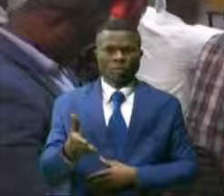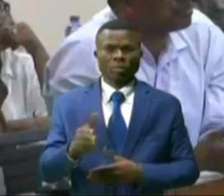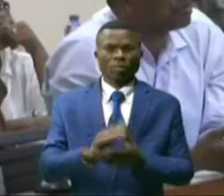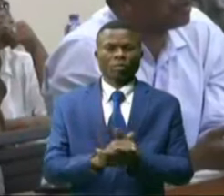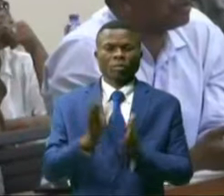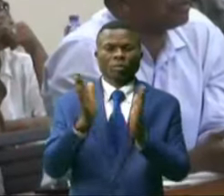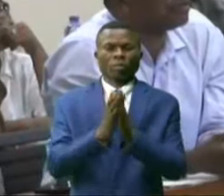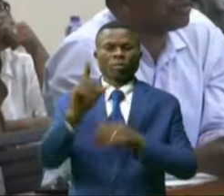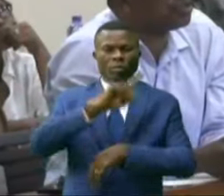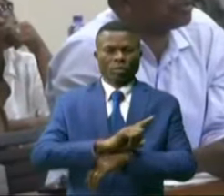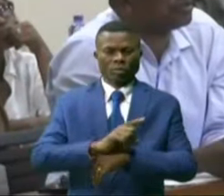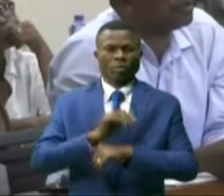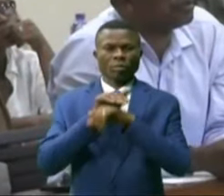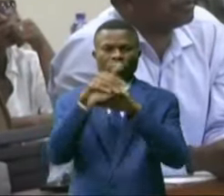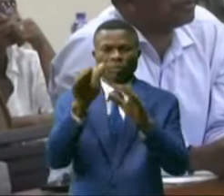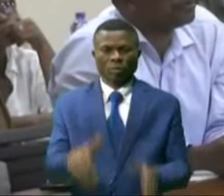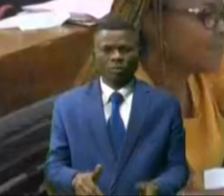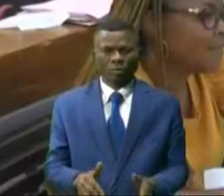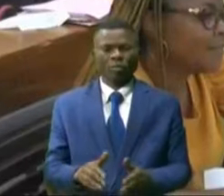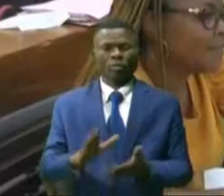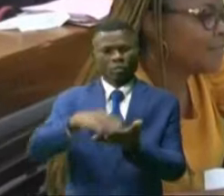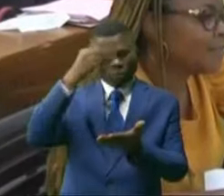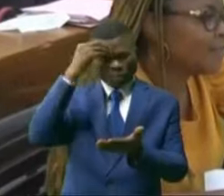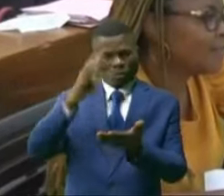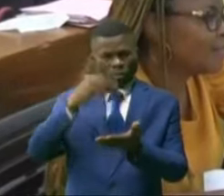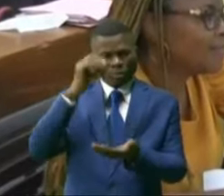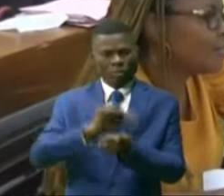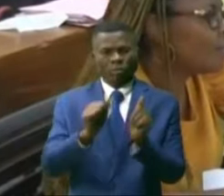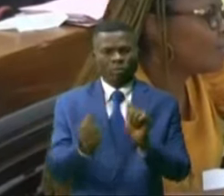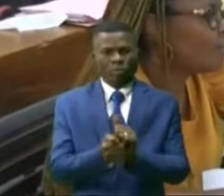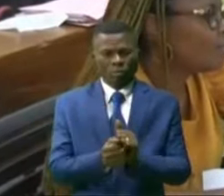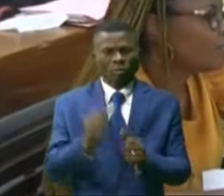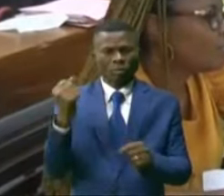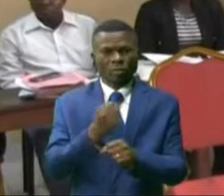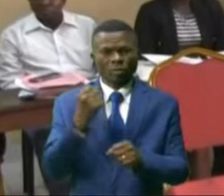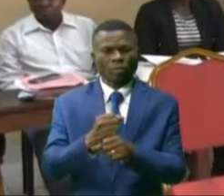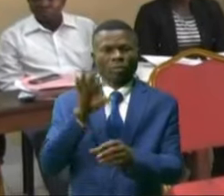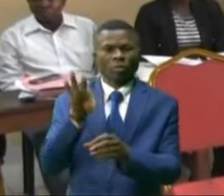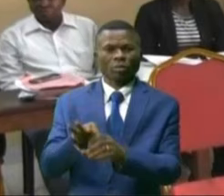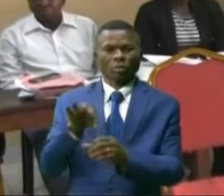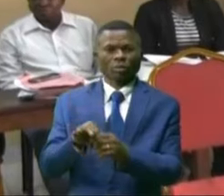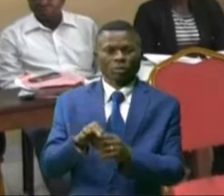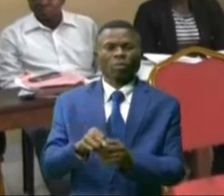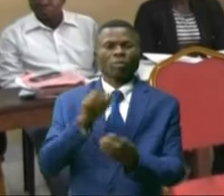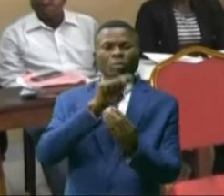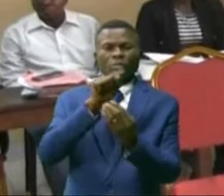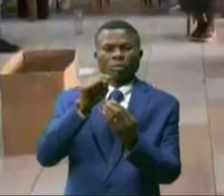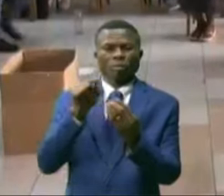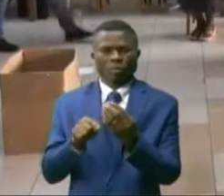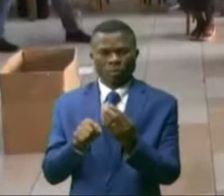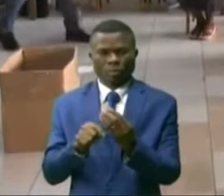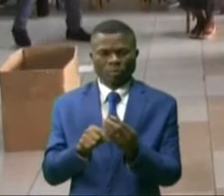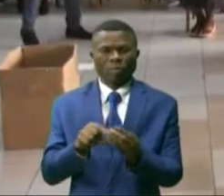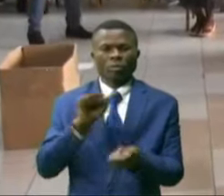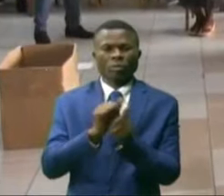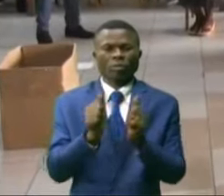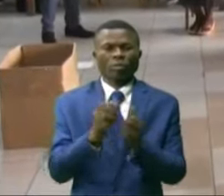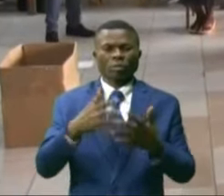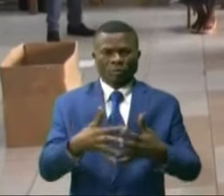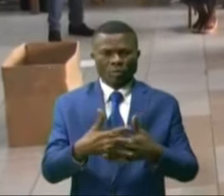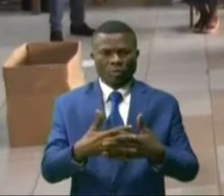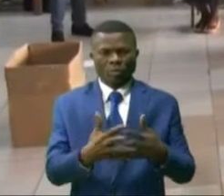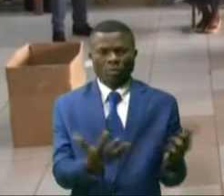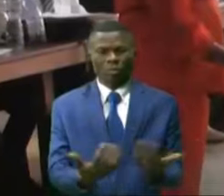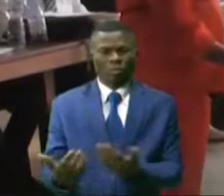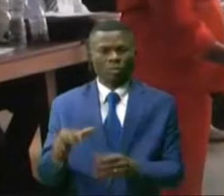10 jours, ces participants ont été outillés sur les procédures des opérations de vote et de dépouillement, la manipulation des dispositifs